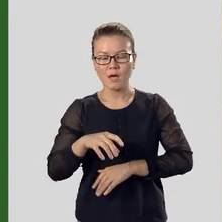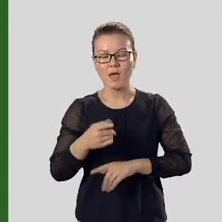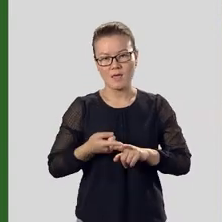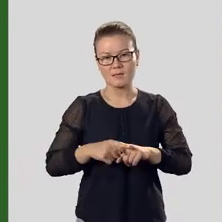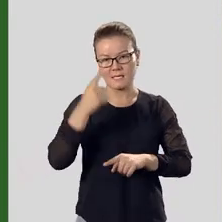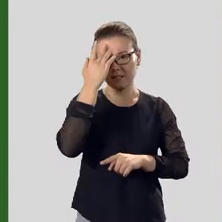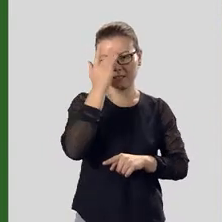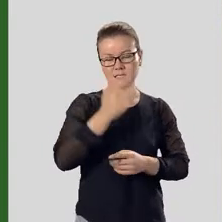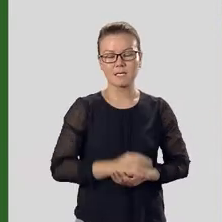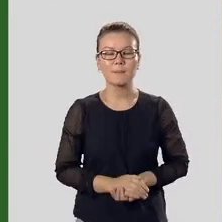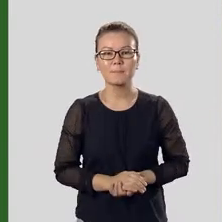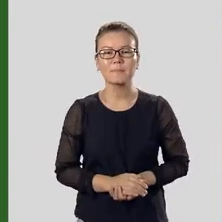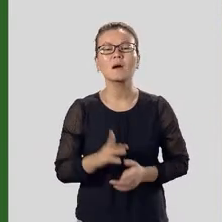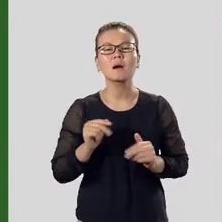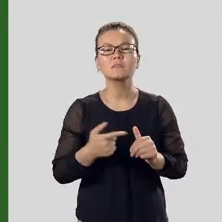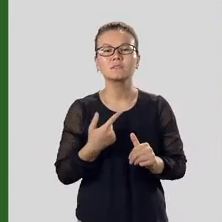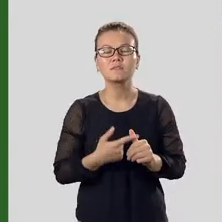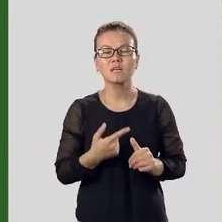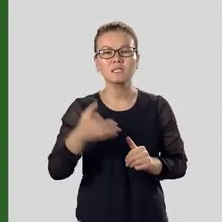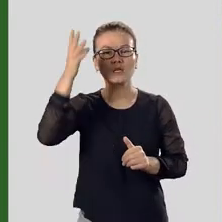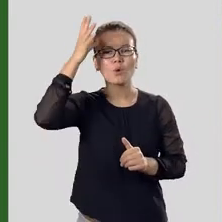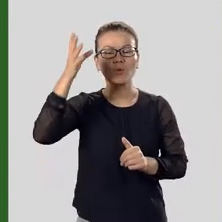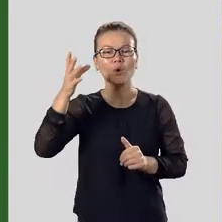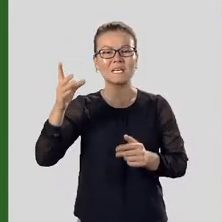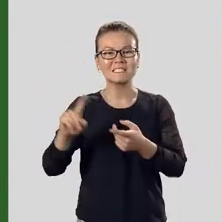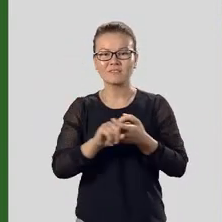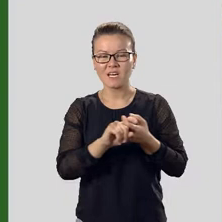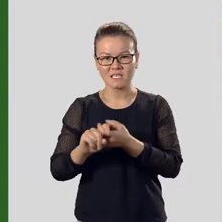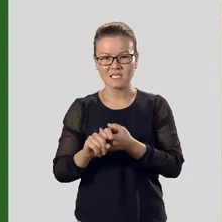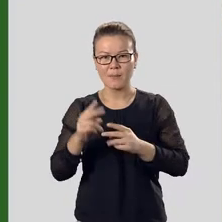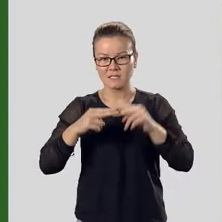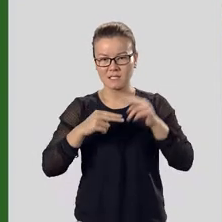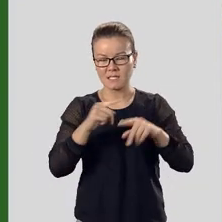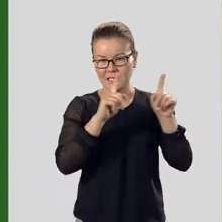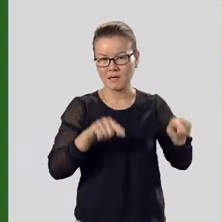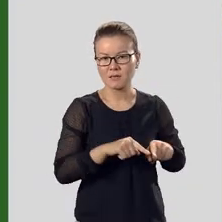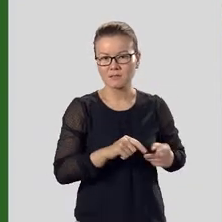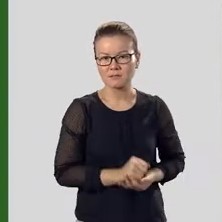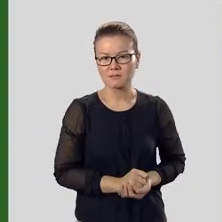Индийский. Как называется наука, связанная с построением карт?